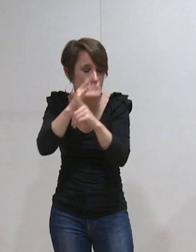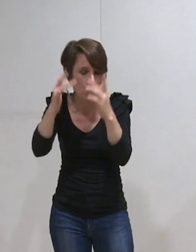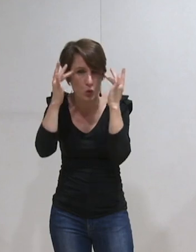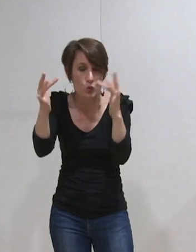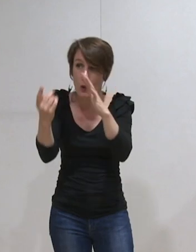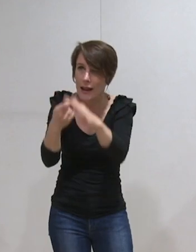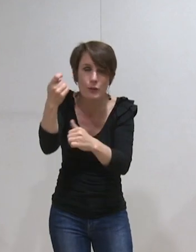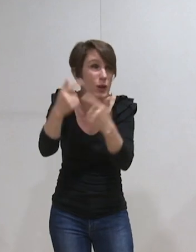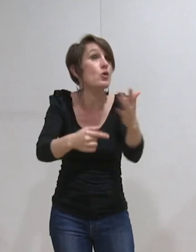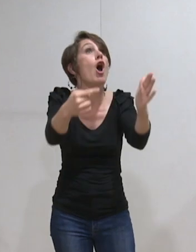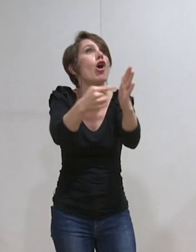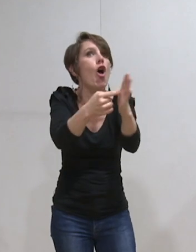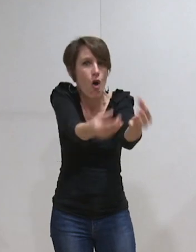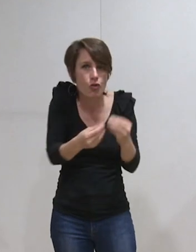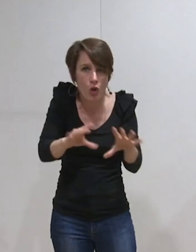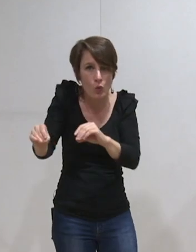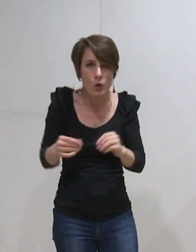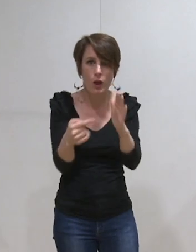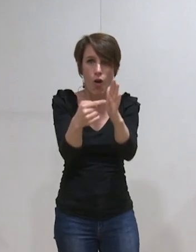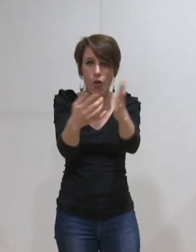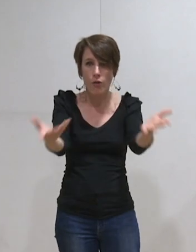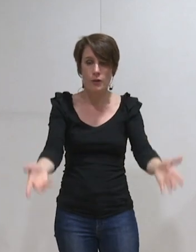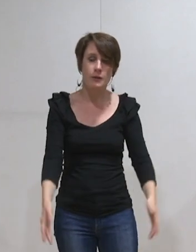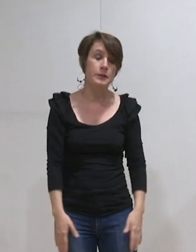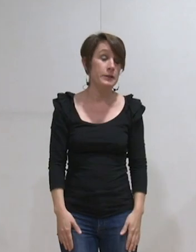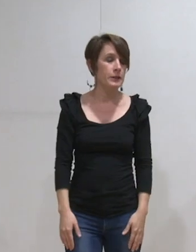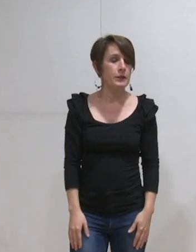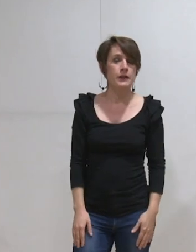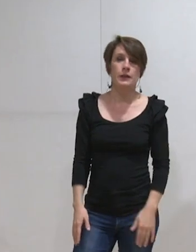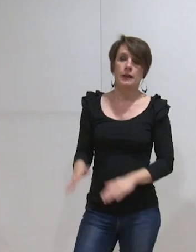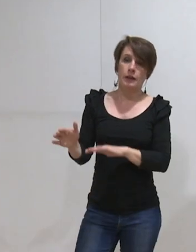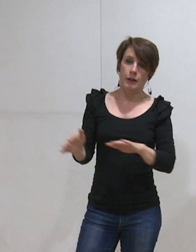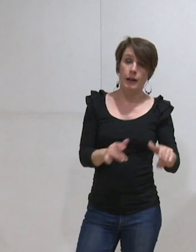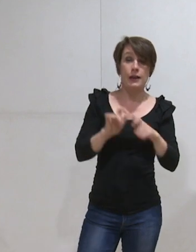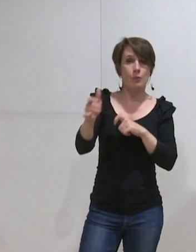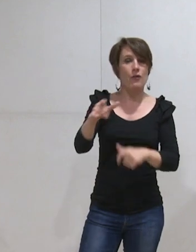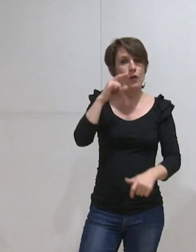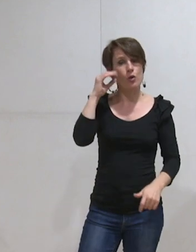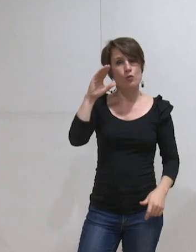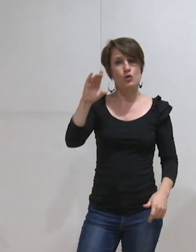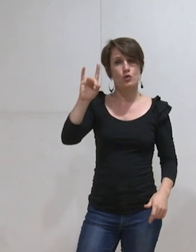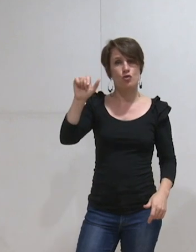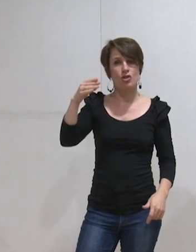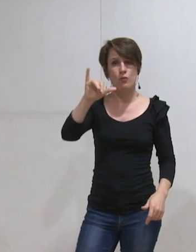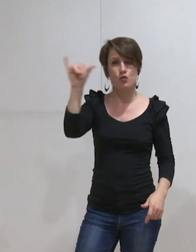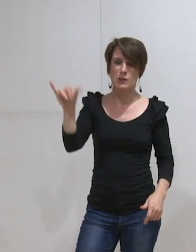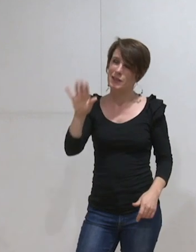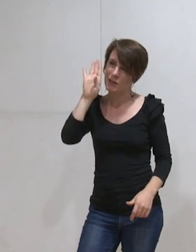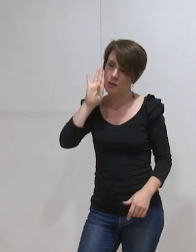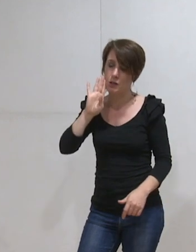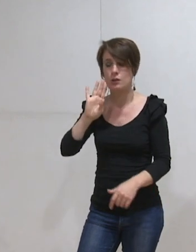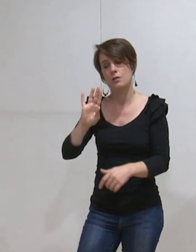socioculturel allez monsieur chamussi je vous invite à petit à petit arriver vers la fin de ce débat puisque là